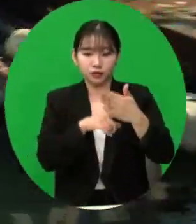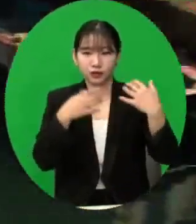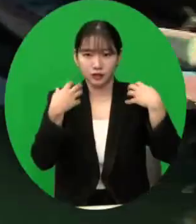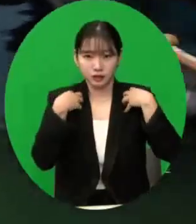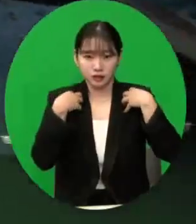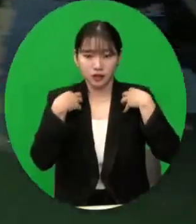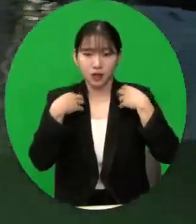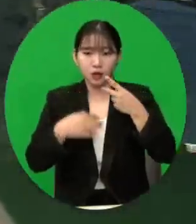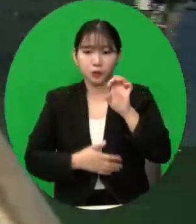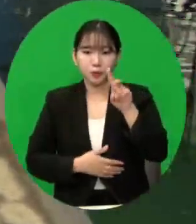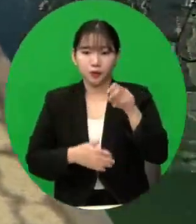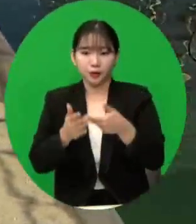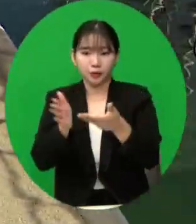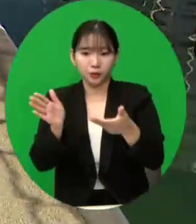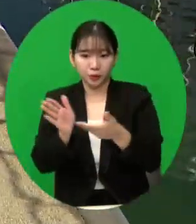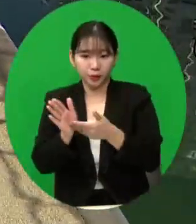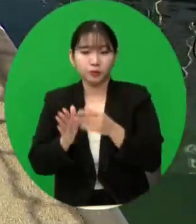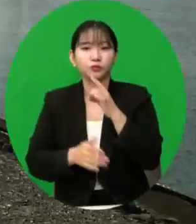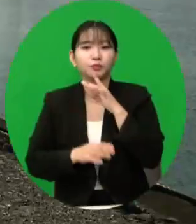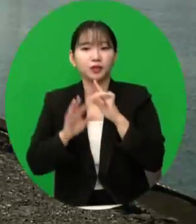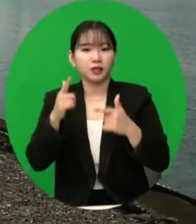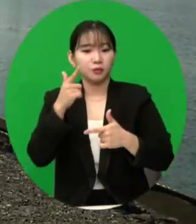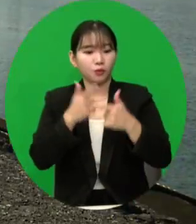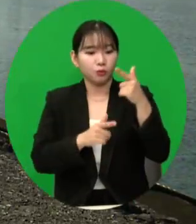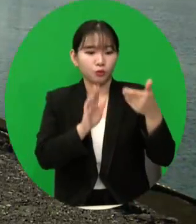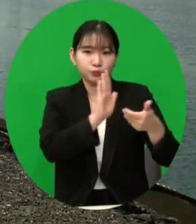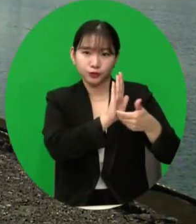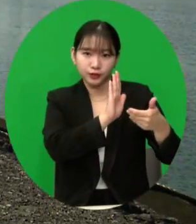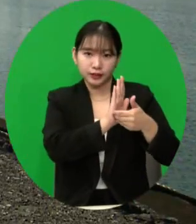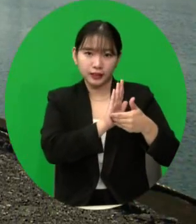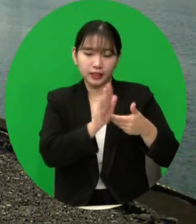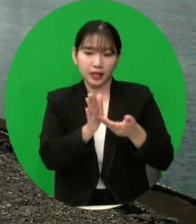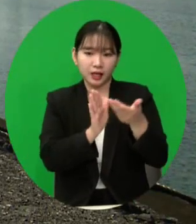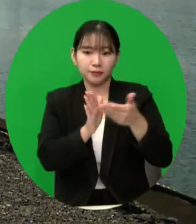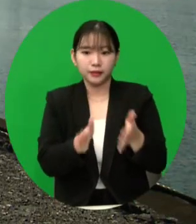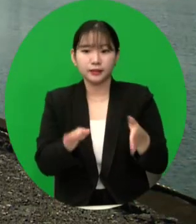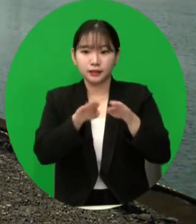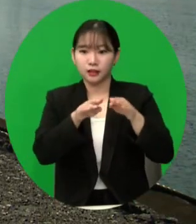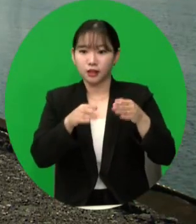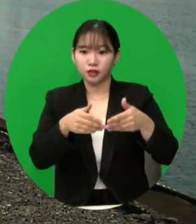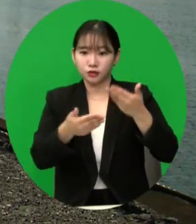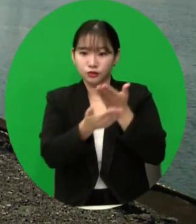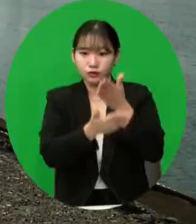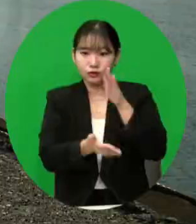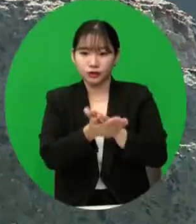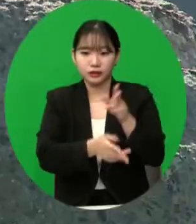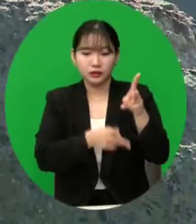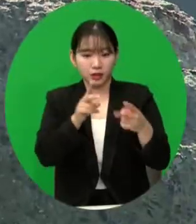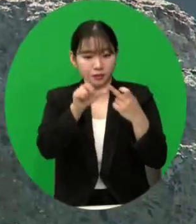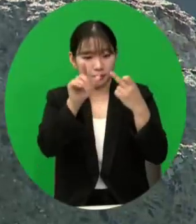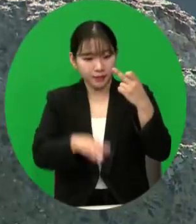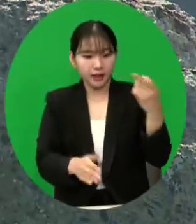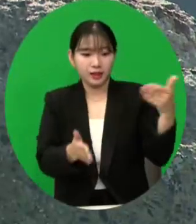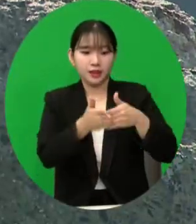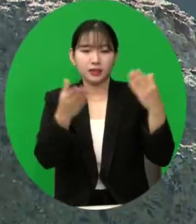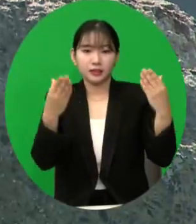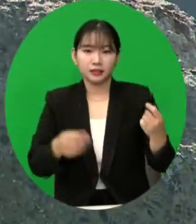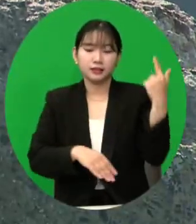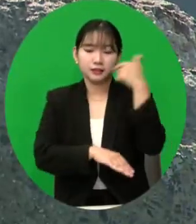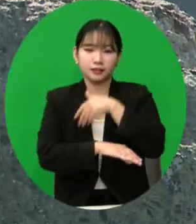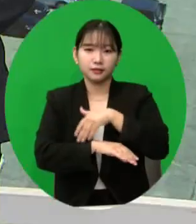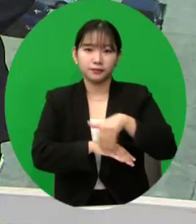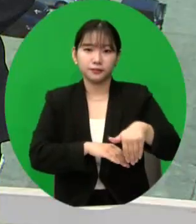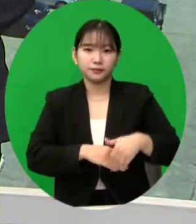목포지방해양수산청은 동명동 무량장뿐만 아니라 목포 북항 등의 항만시설 개선 작업도 올 연말까지 모두 마무리할